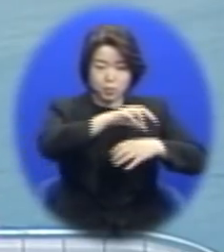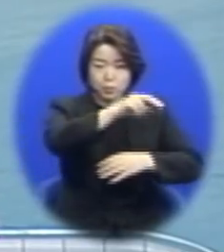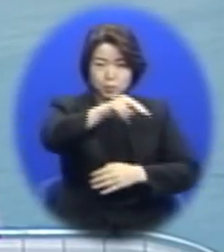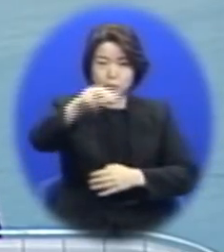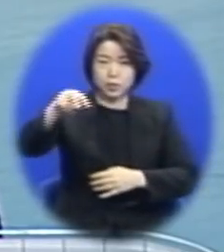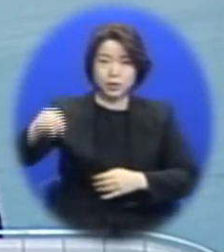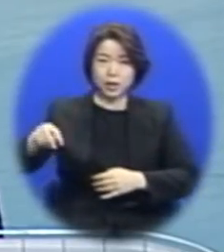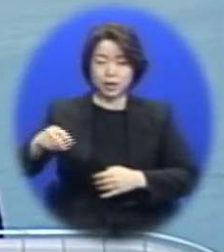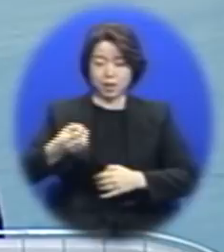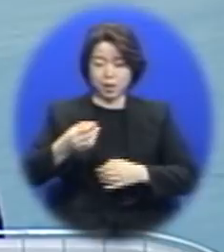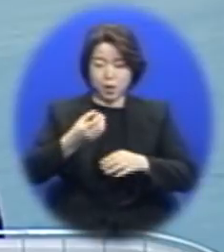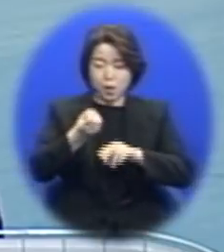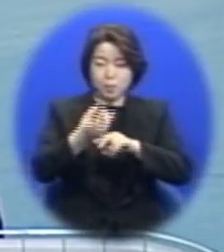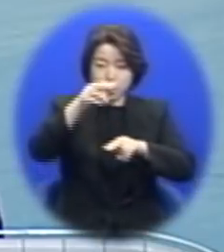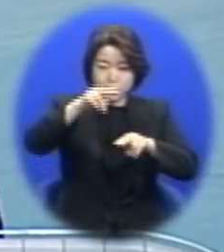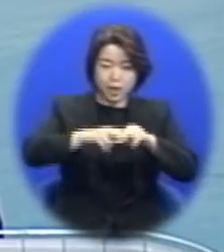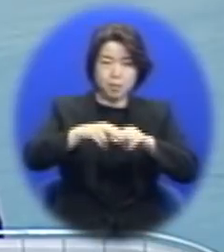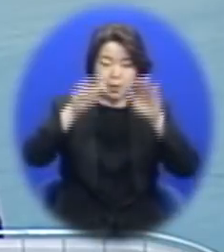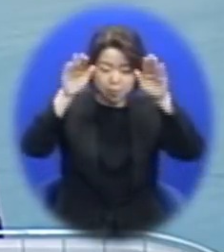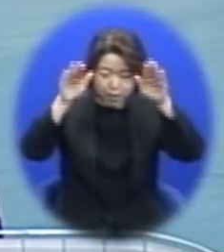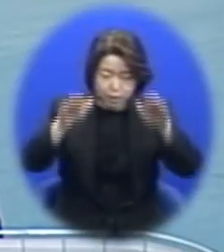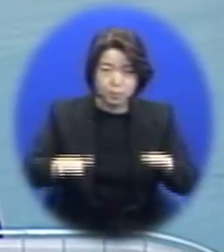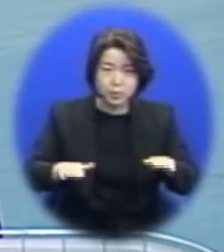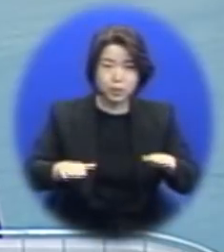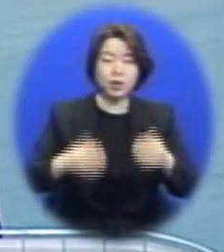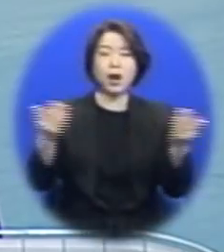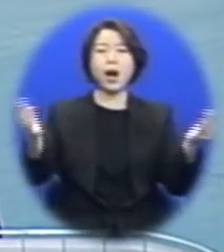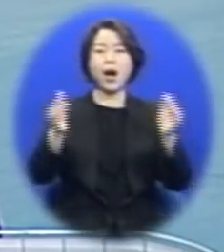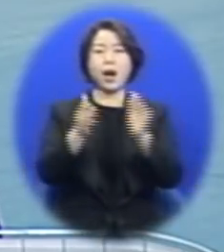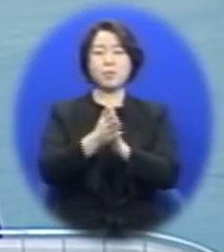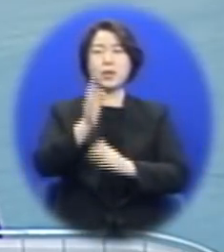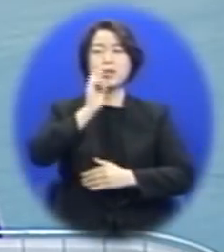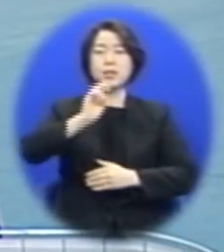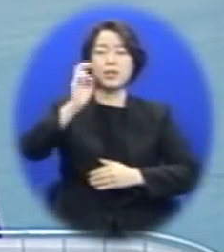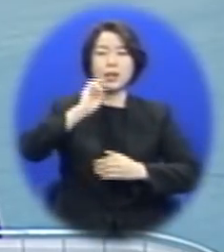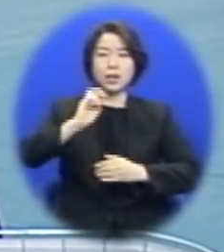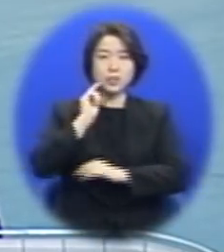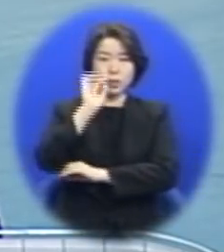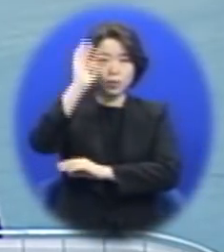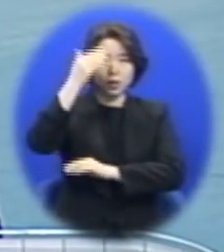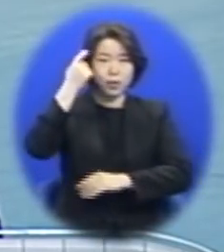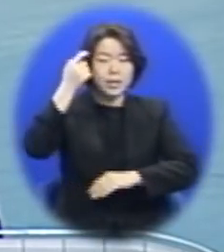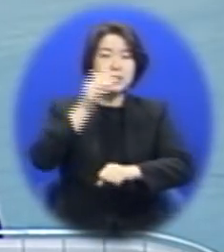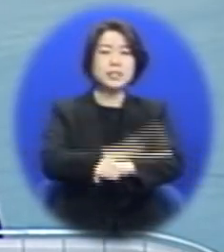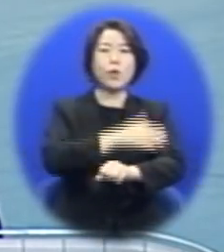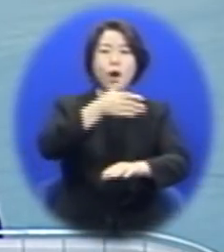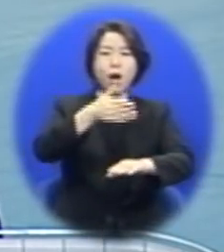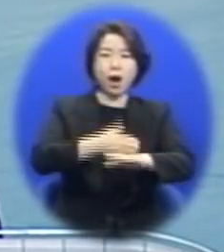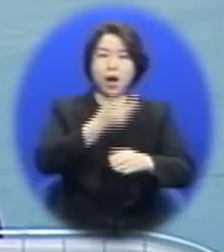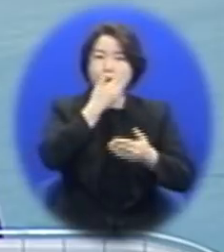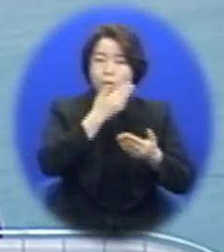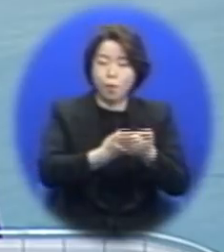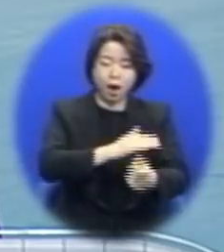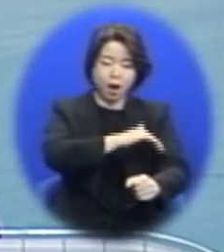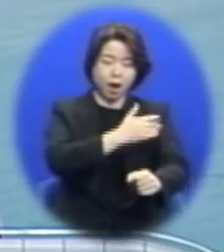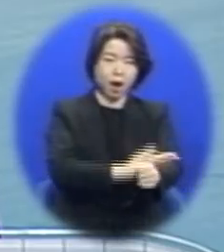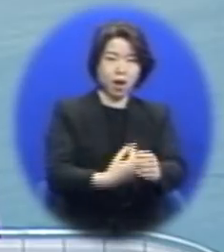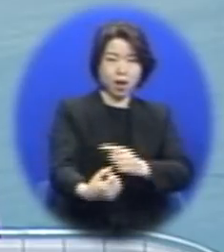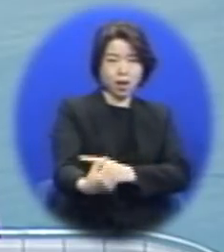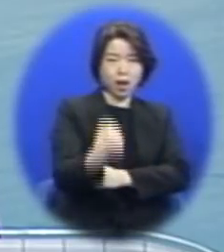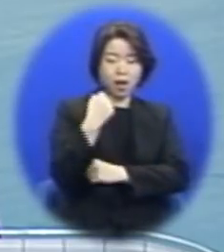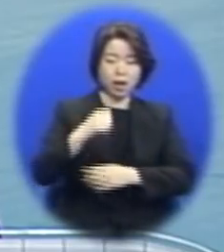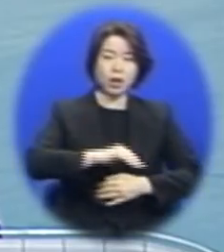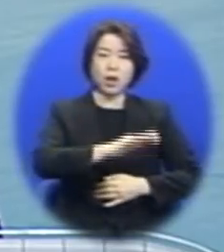엎드려 하나님께 경배하면서 아멘, 찬송과 영광과 지혜와 감사와 존귀와 권능과 힘이 우리